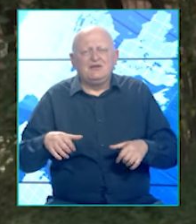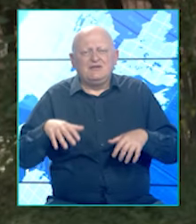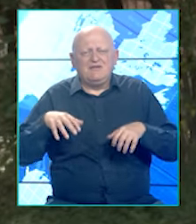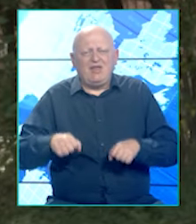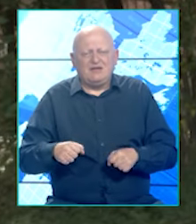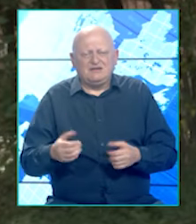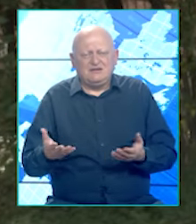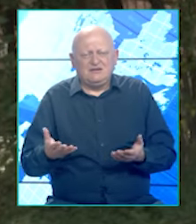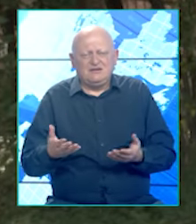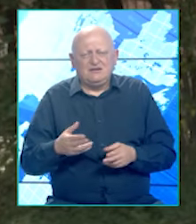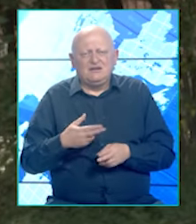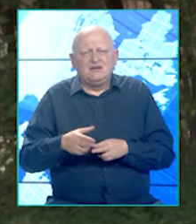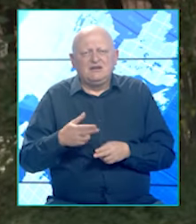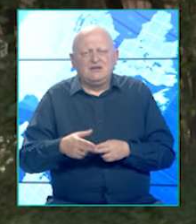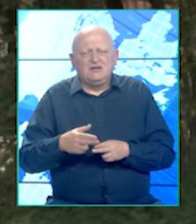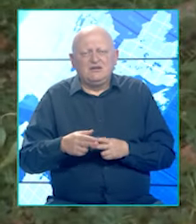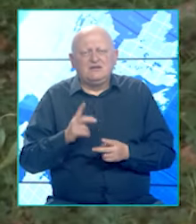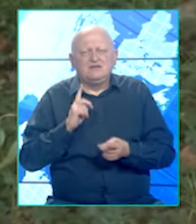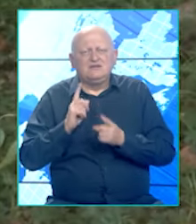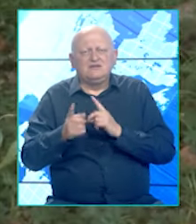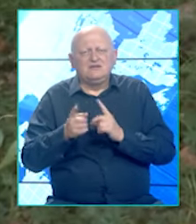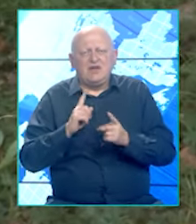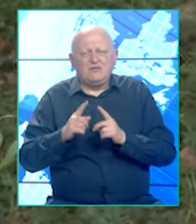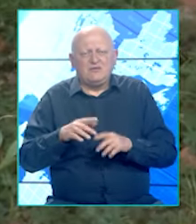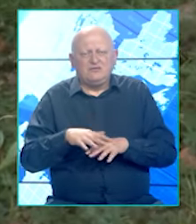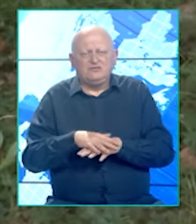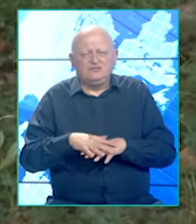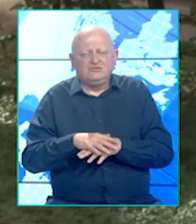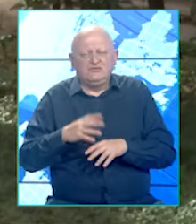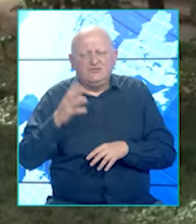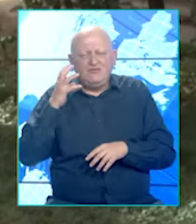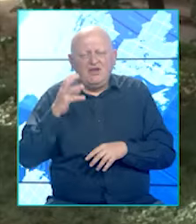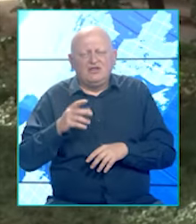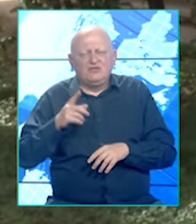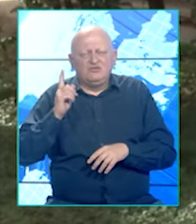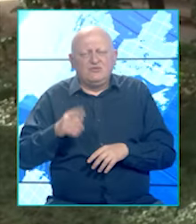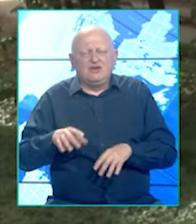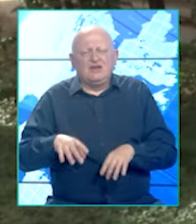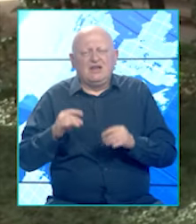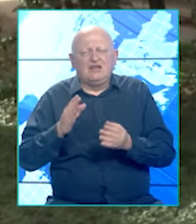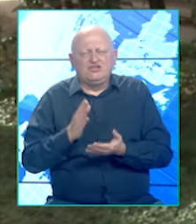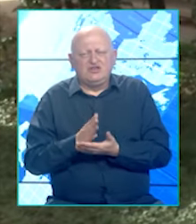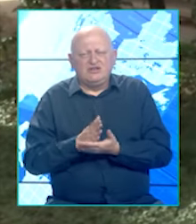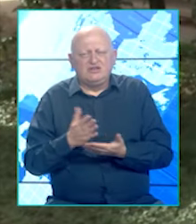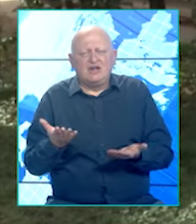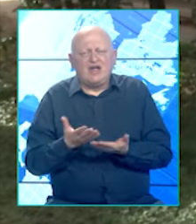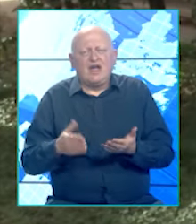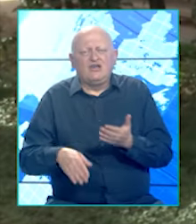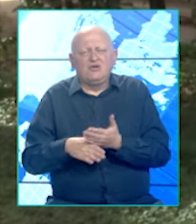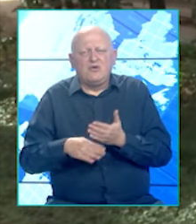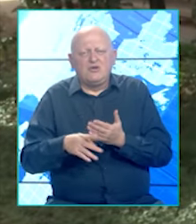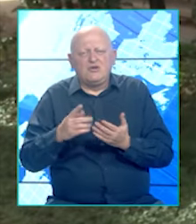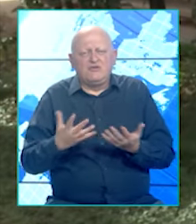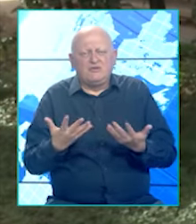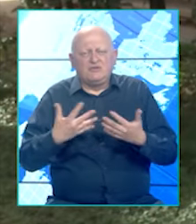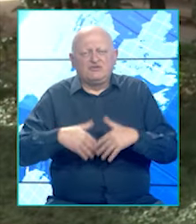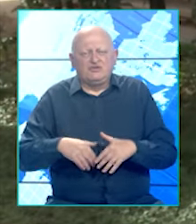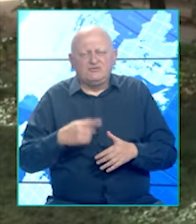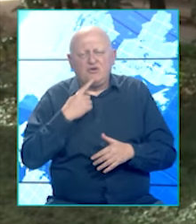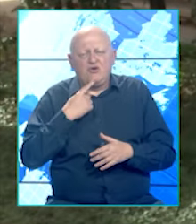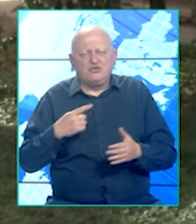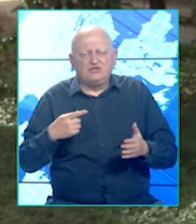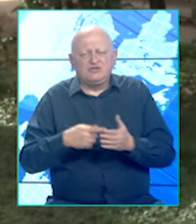vlasti, ja mislim, da riješi saobraćajnu infrastrukturu. Vlada će u svakom slučaju morat naći načina kako da pomogne ovim privrednim subjektima koji